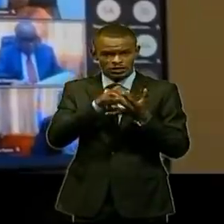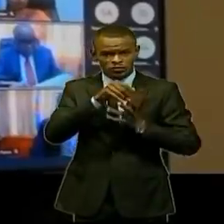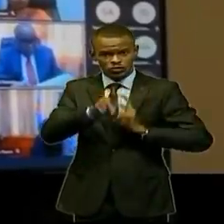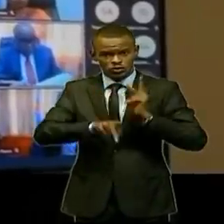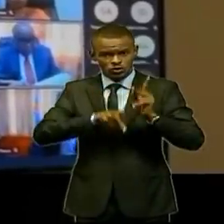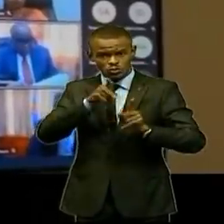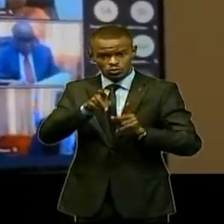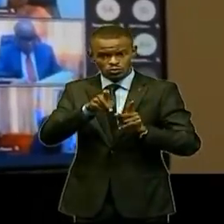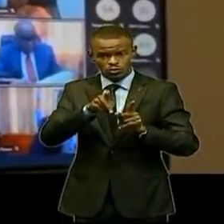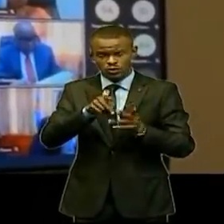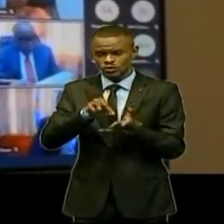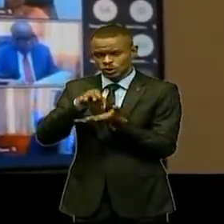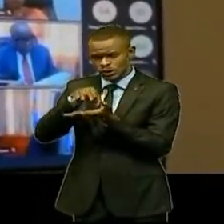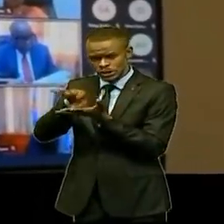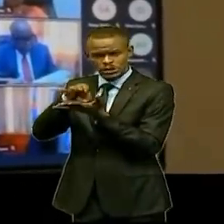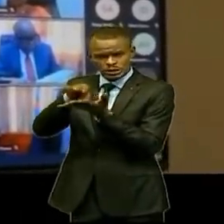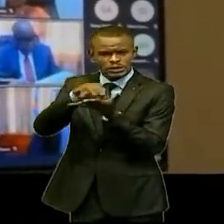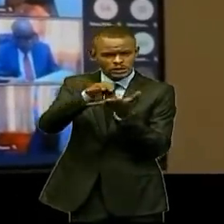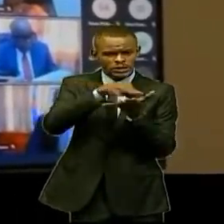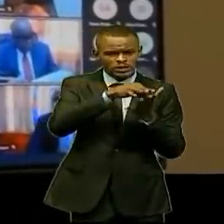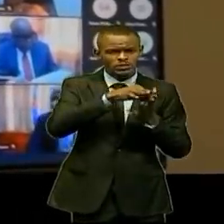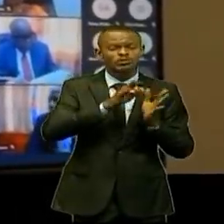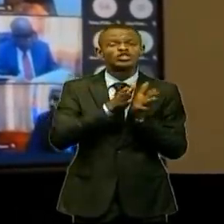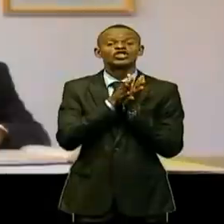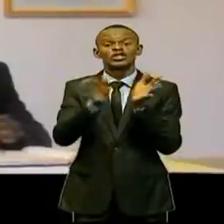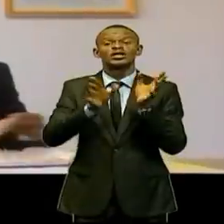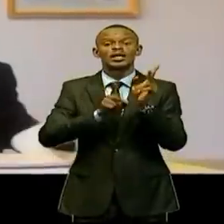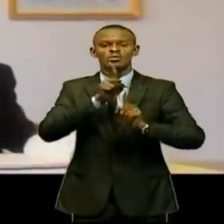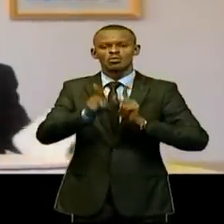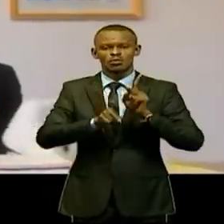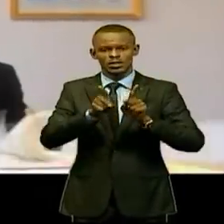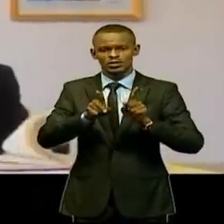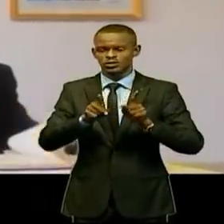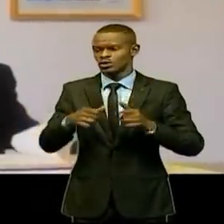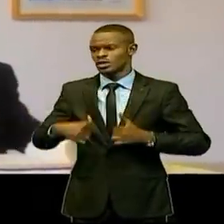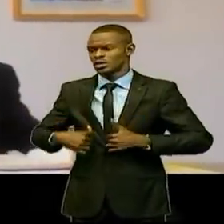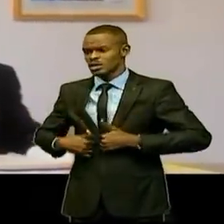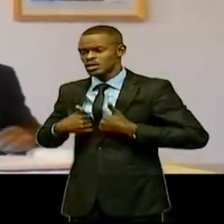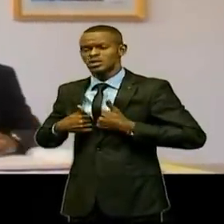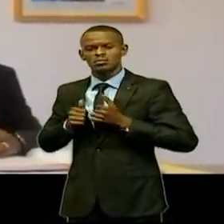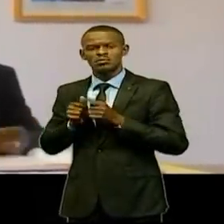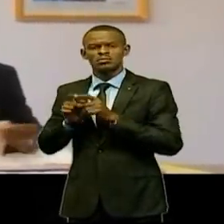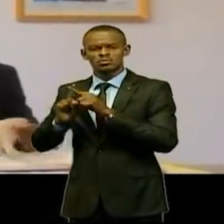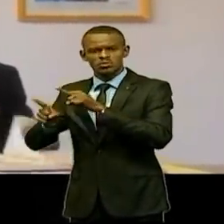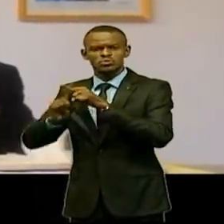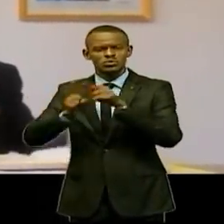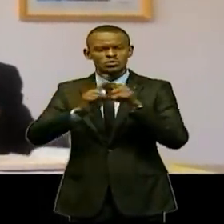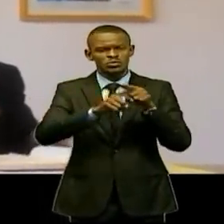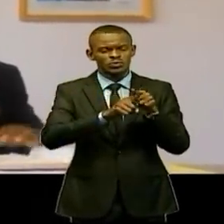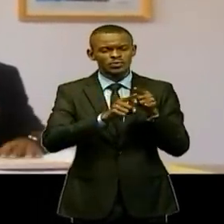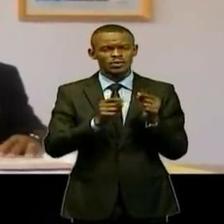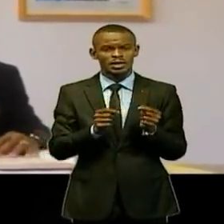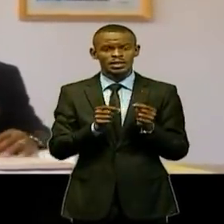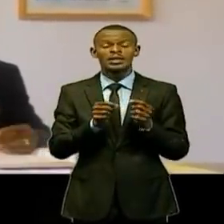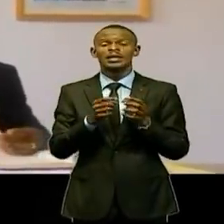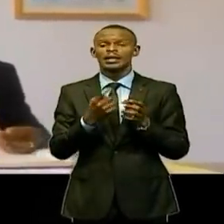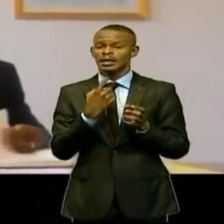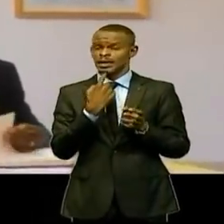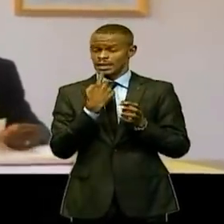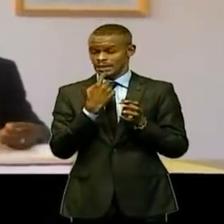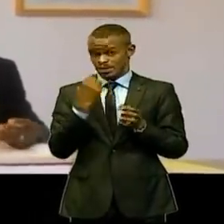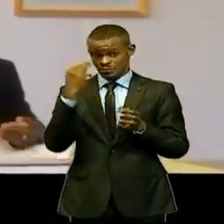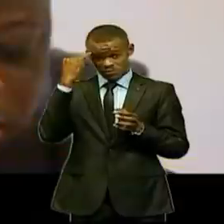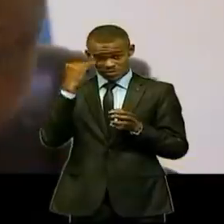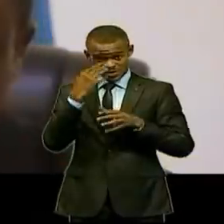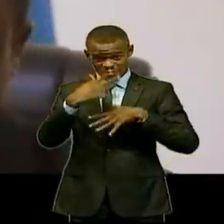population et de l'habitat. Il a expliqué que cette mutualisation opérationnelle consiste à la mise en